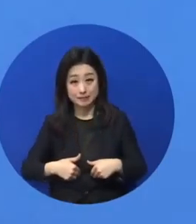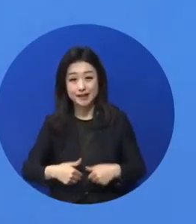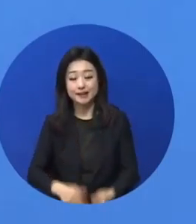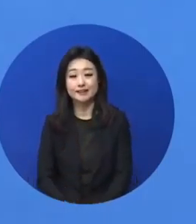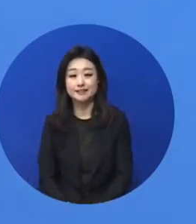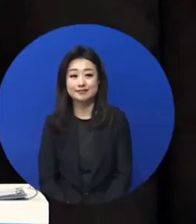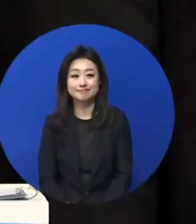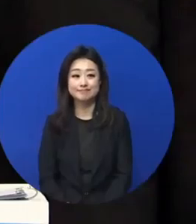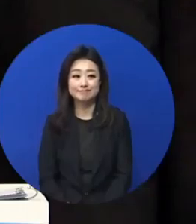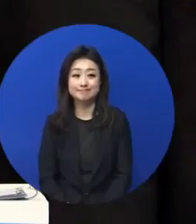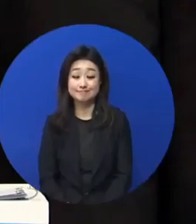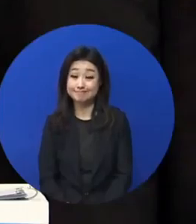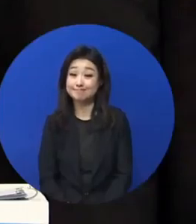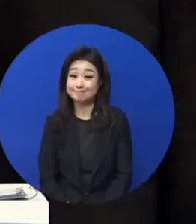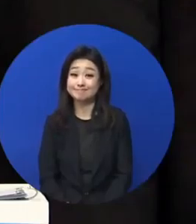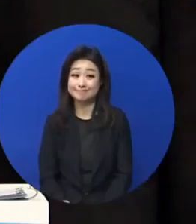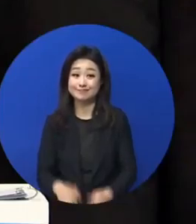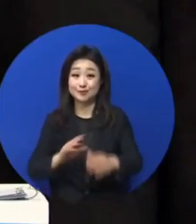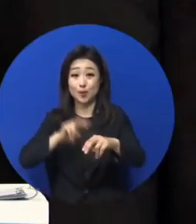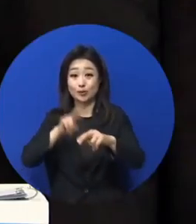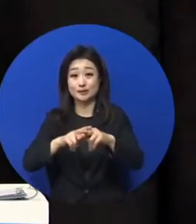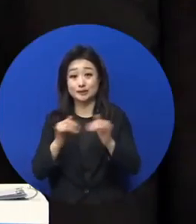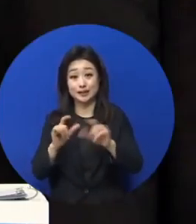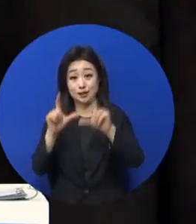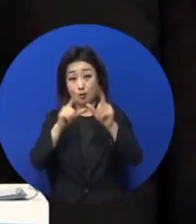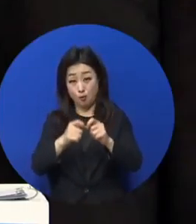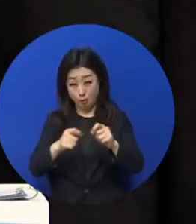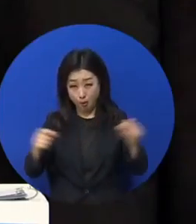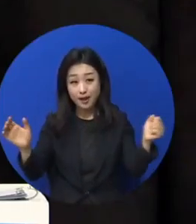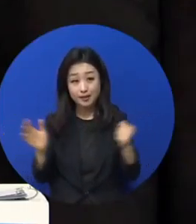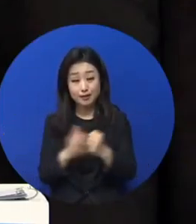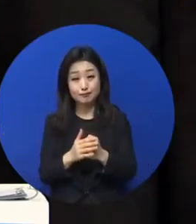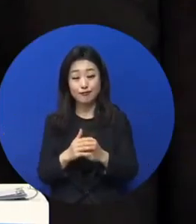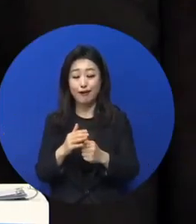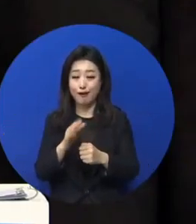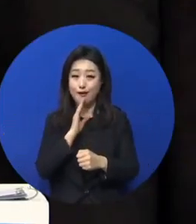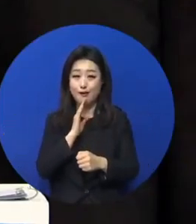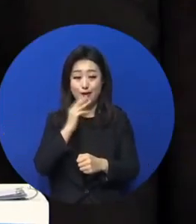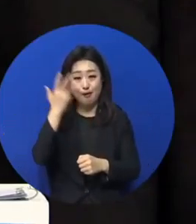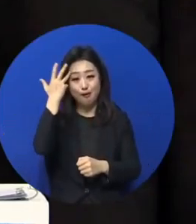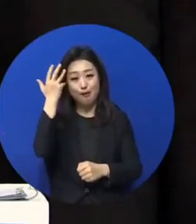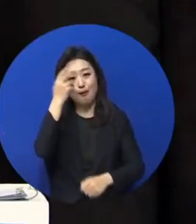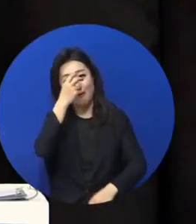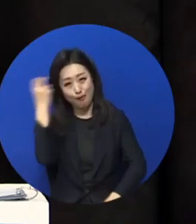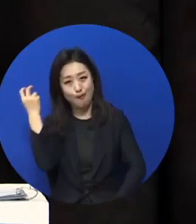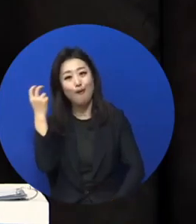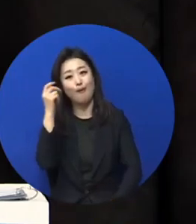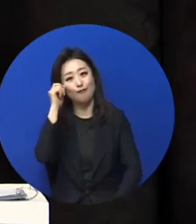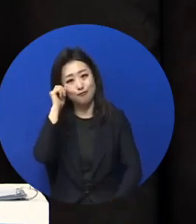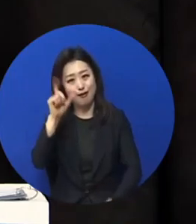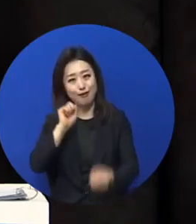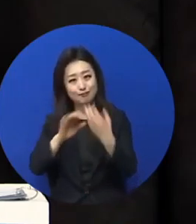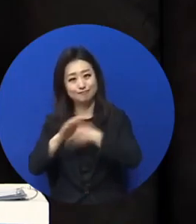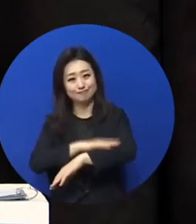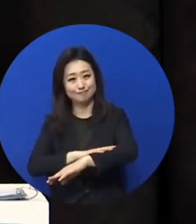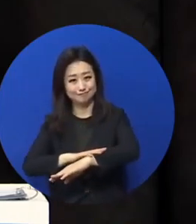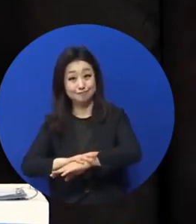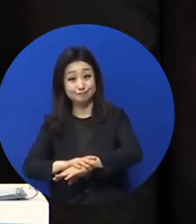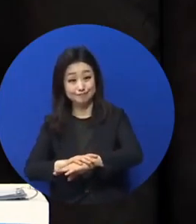봅니다. 네, 또 변상원 후보는 오랫동안 공직 생활을 해서 그런지 공직 철학에 대한 부분까지 다 드러내서 답변을 잘 해주셨습니다.